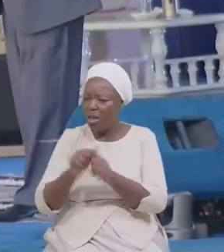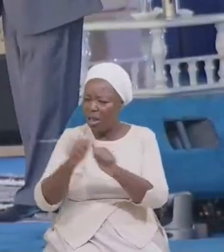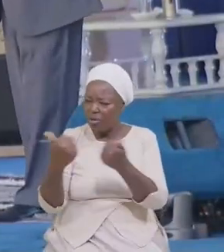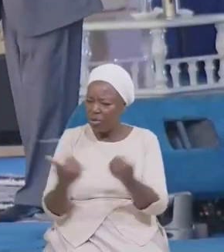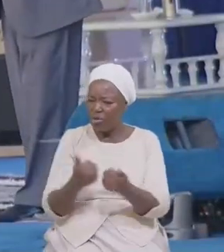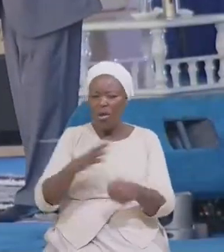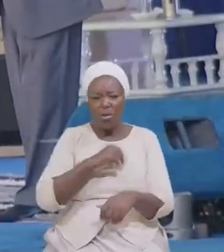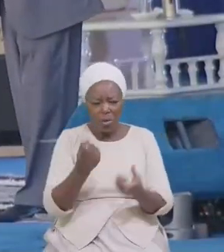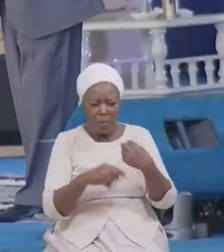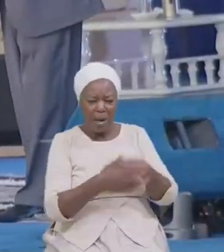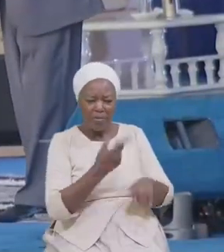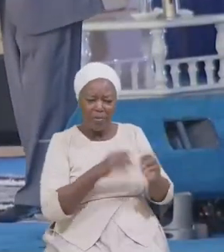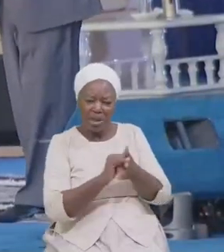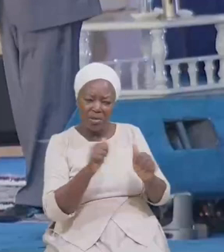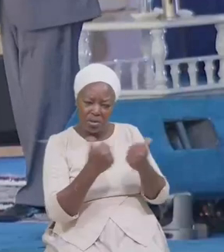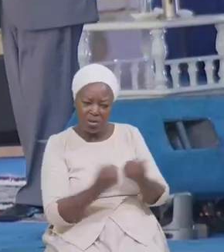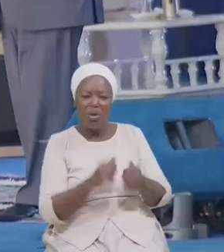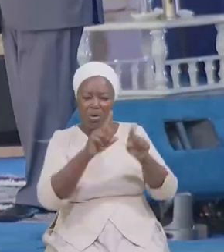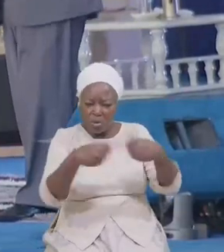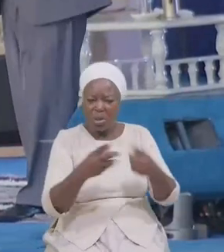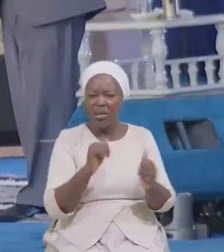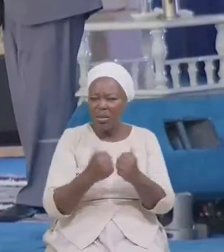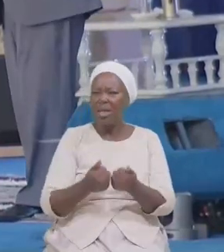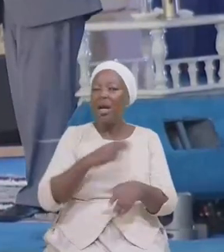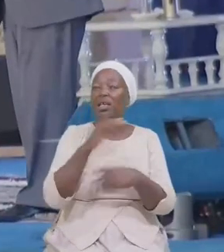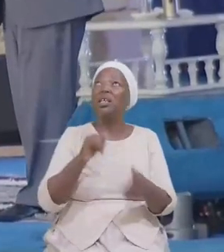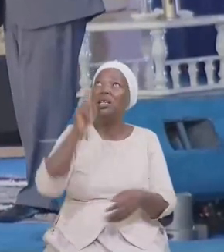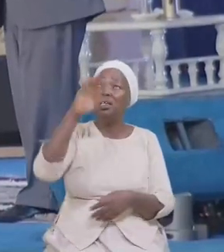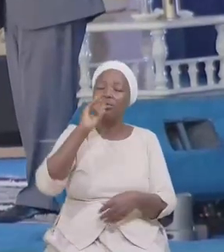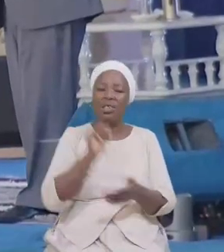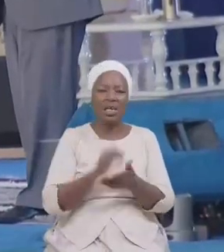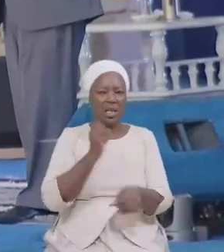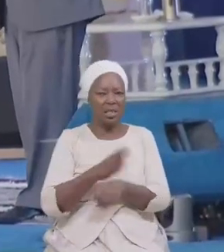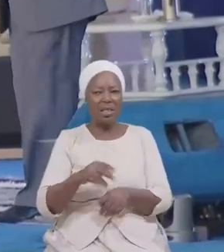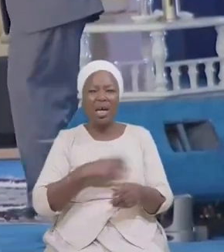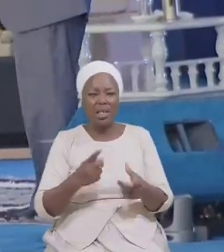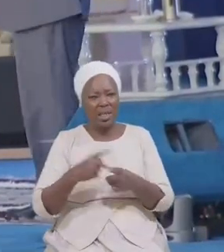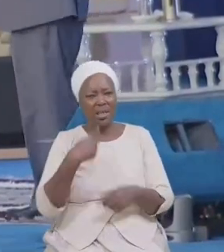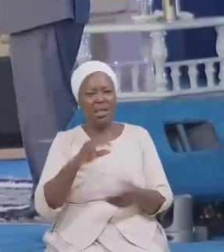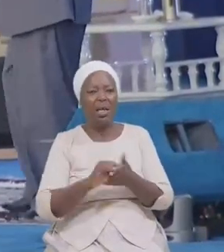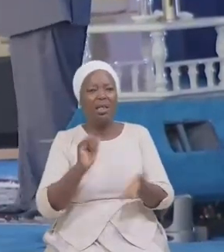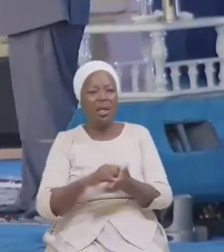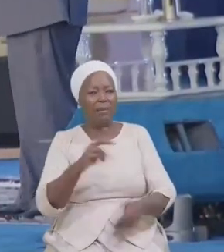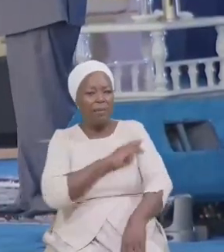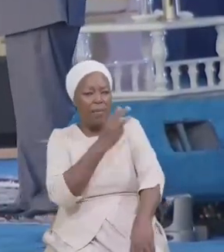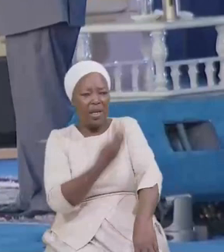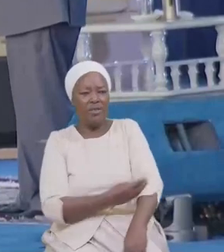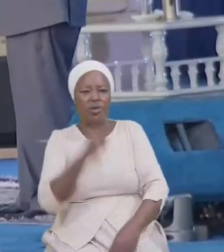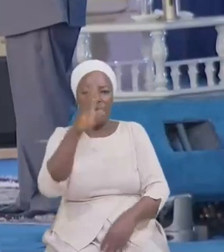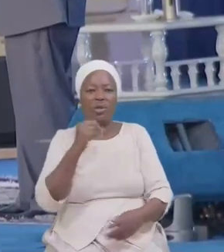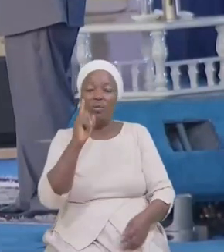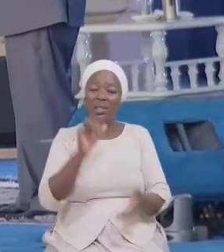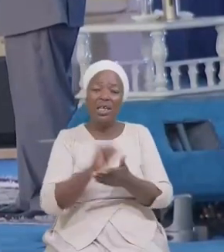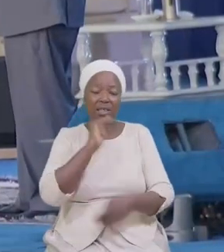Comment pouvons-nous laisser le verset dans la Bible et n'amenons pas le verset dans notre vie? Aidez le Dieu puissant, puissant